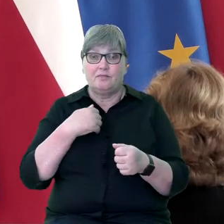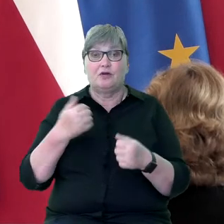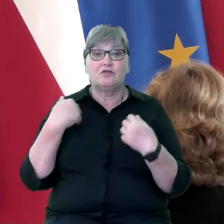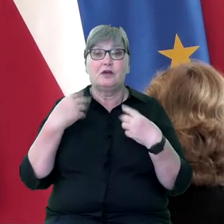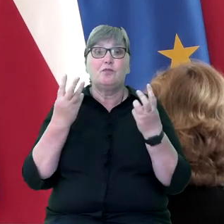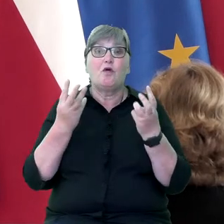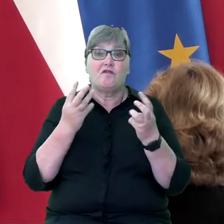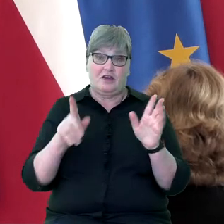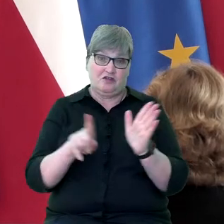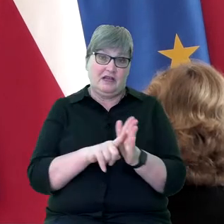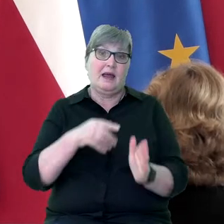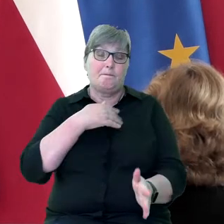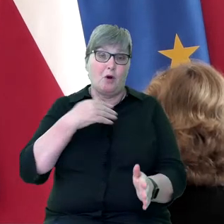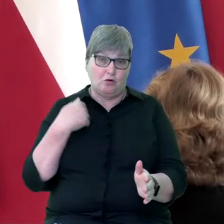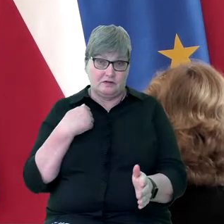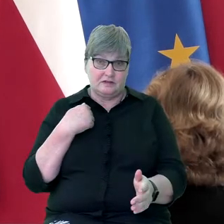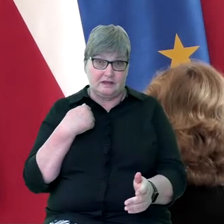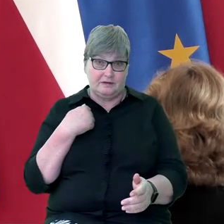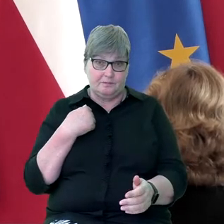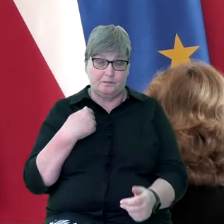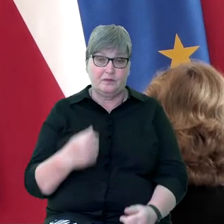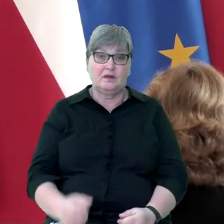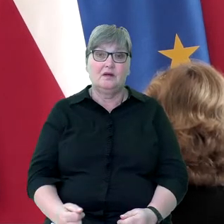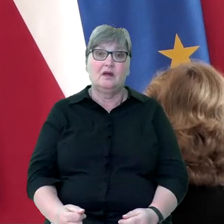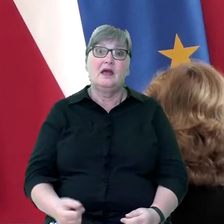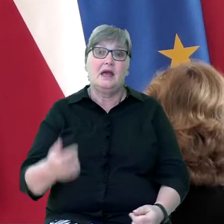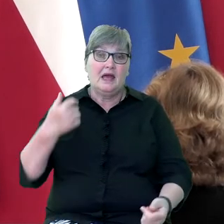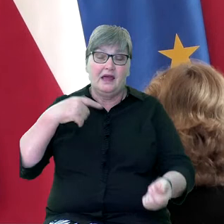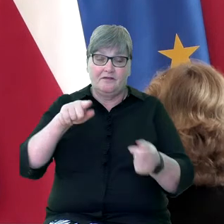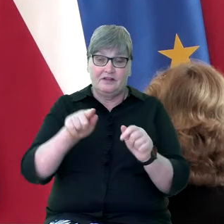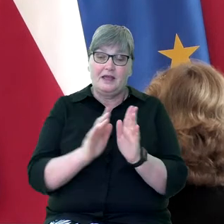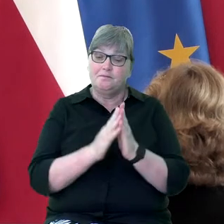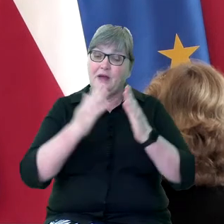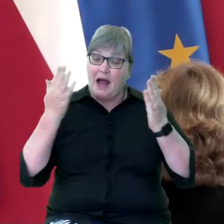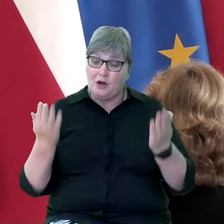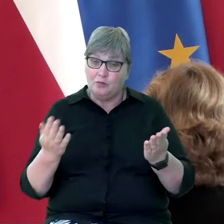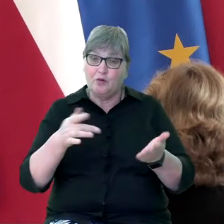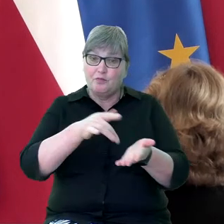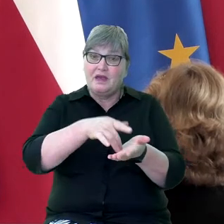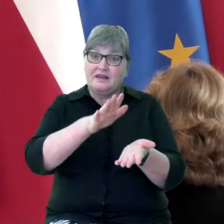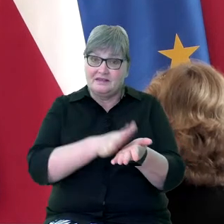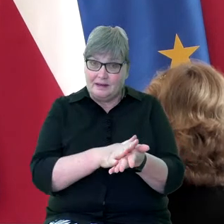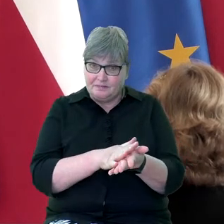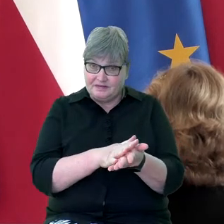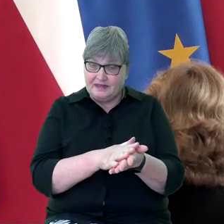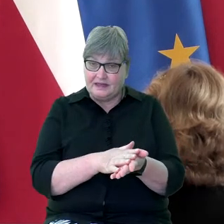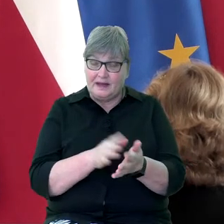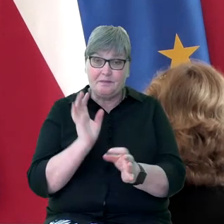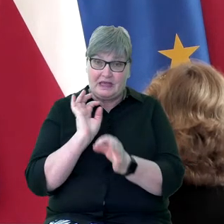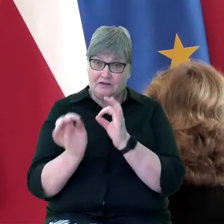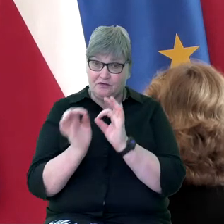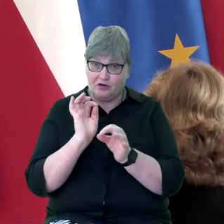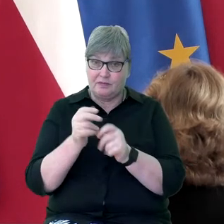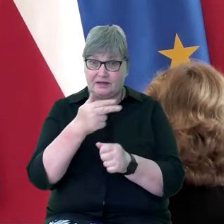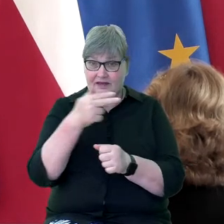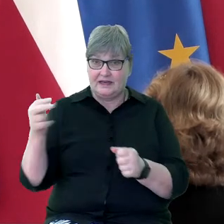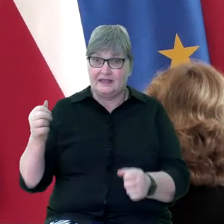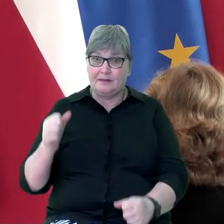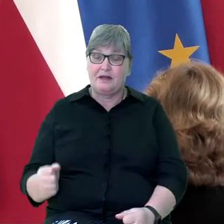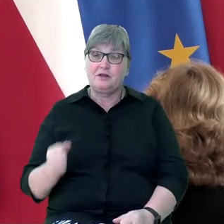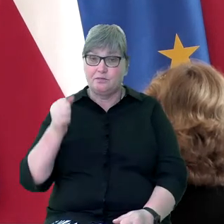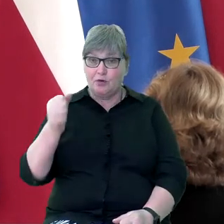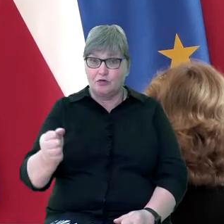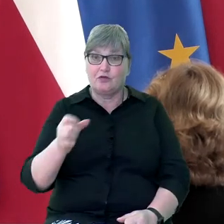otrzymaliście, już przeglądnąłem go, znalazłem informację na temat posła Gottka, którego też chciałem właśnie